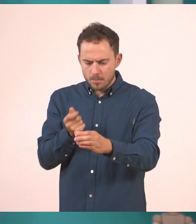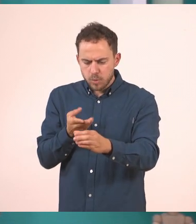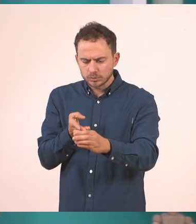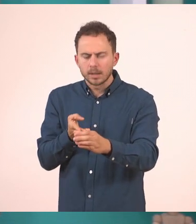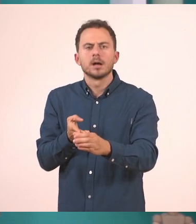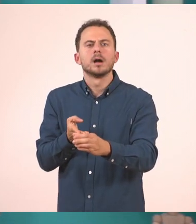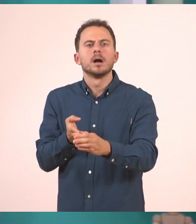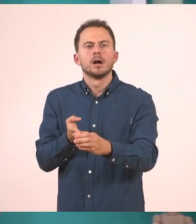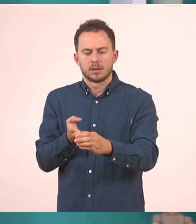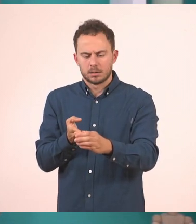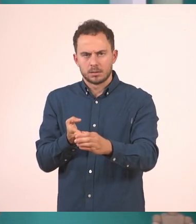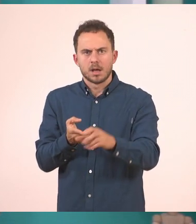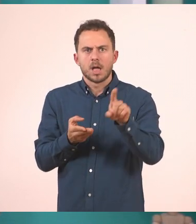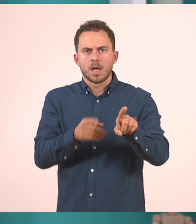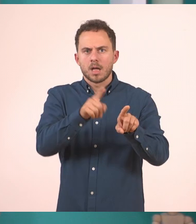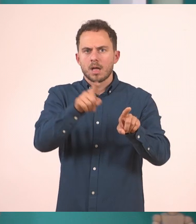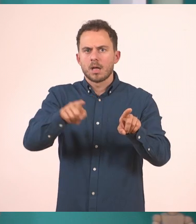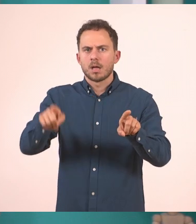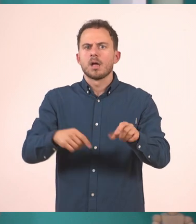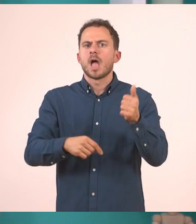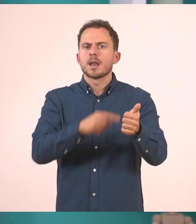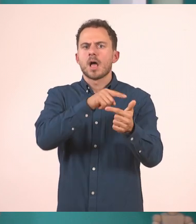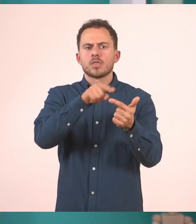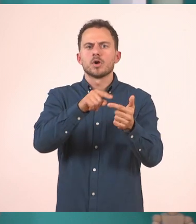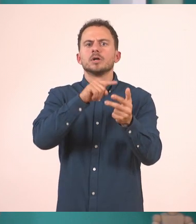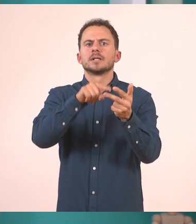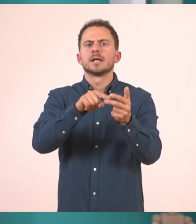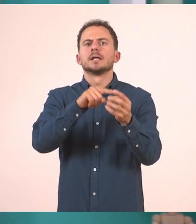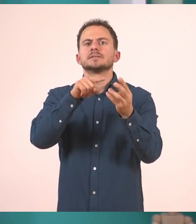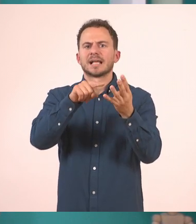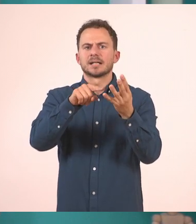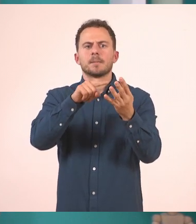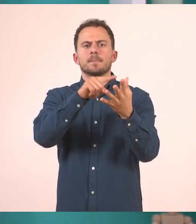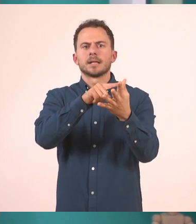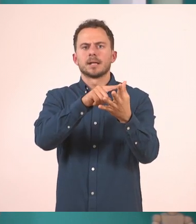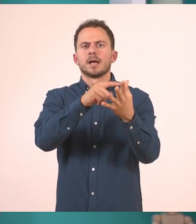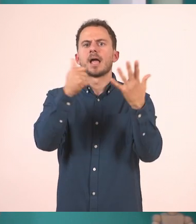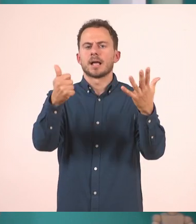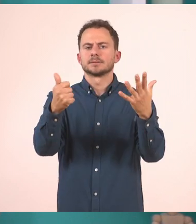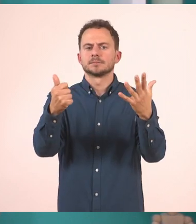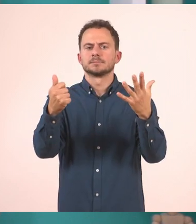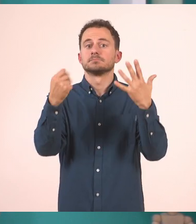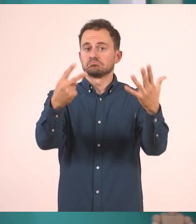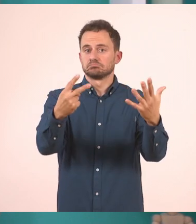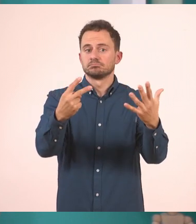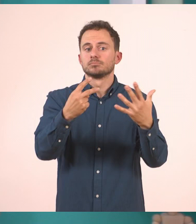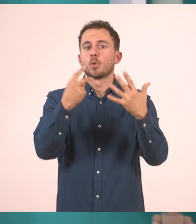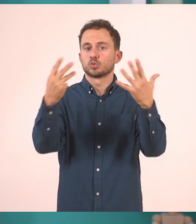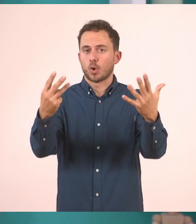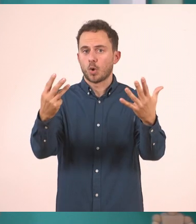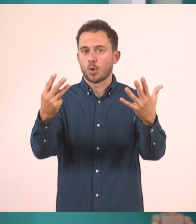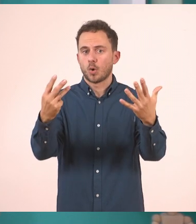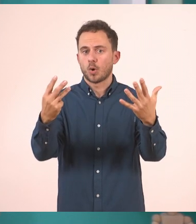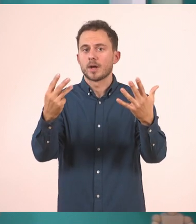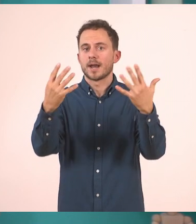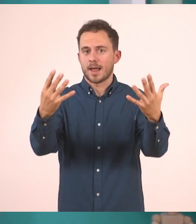ποσότητα. 1, 2, 3, 4, 5, 6, 7,